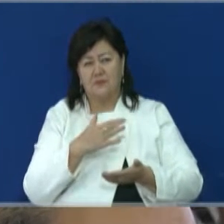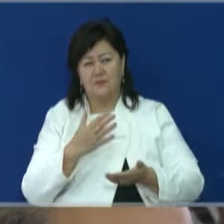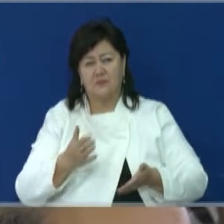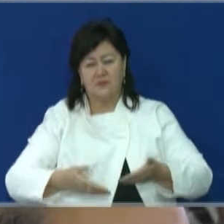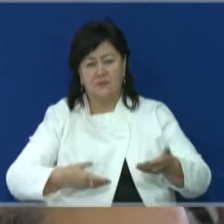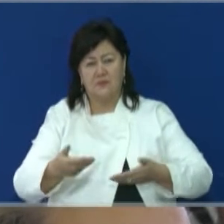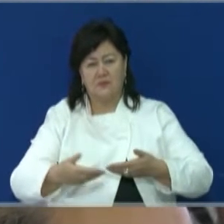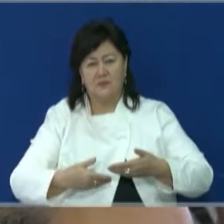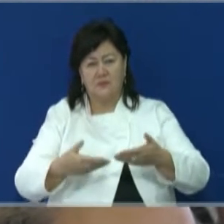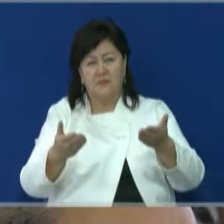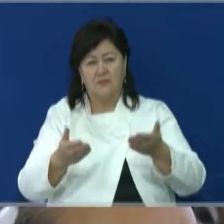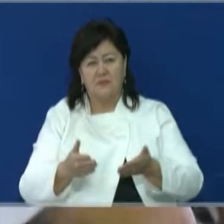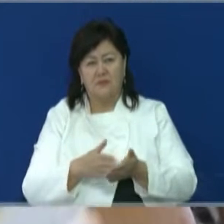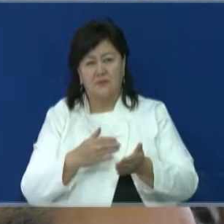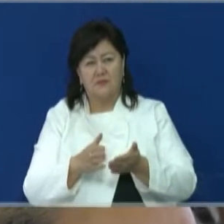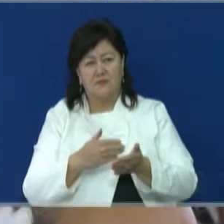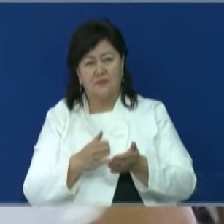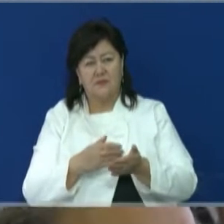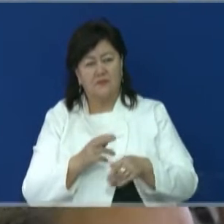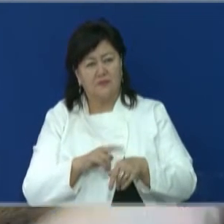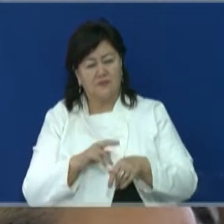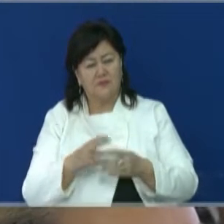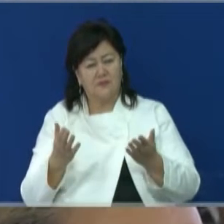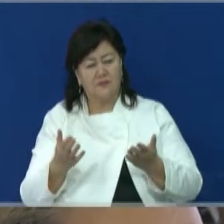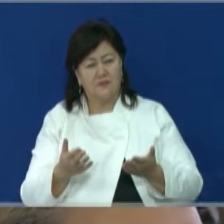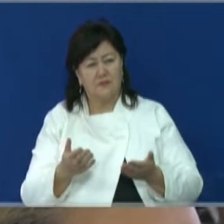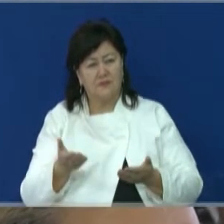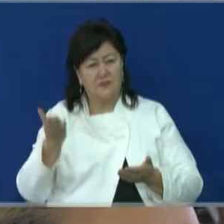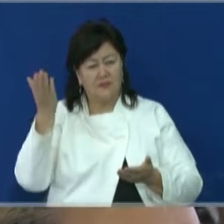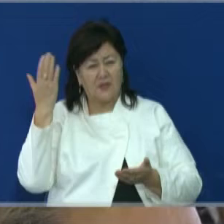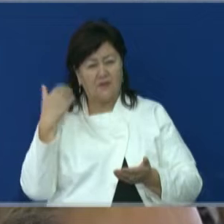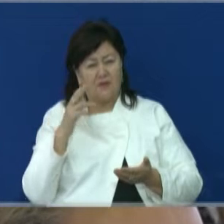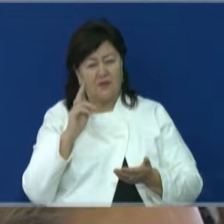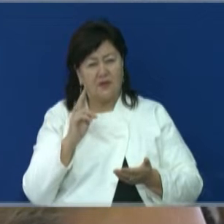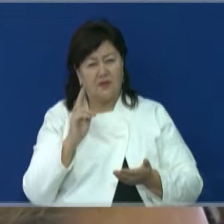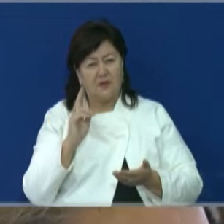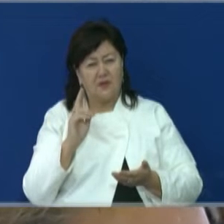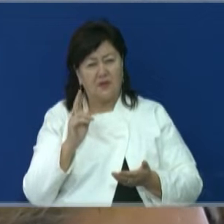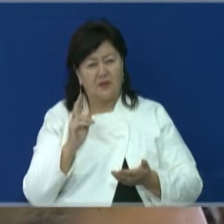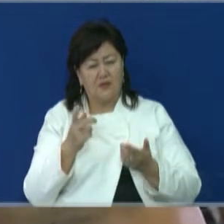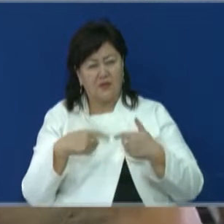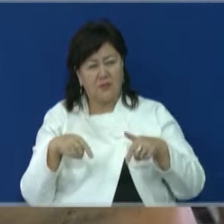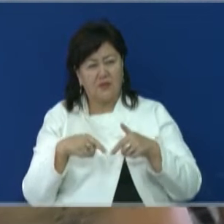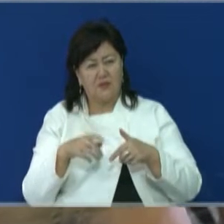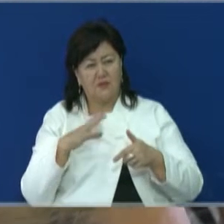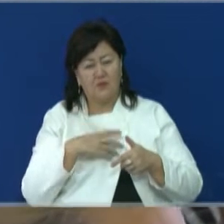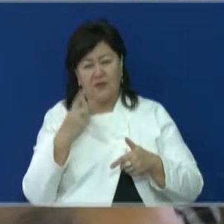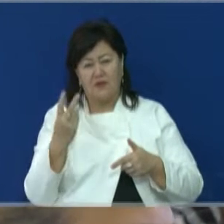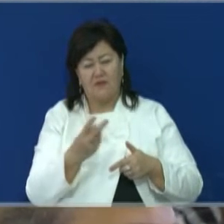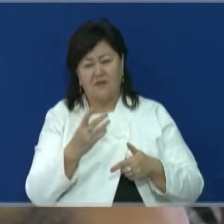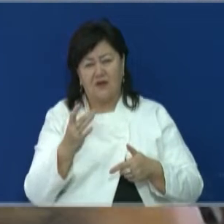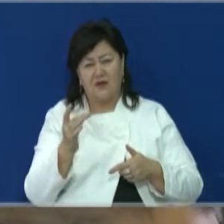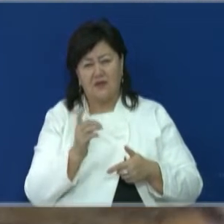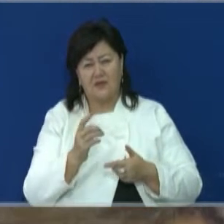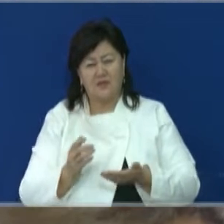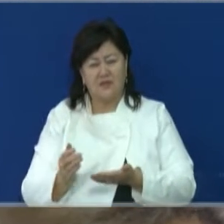мен өзім постоянно звонда болып шақыртып отырдым. Одан кейін бұрын кооперативтан шығатын, айына 2 рет жинайтын, 800